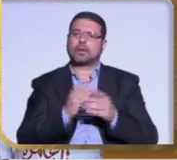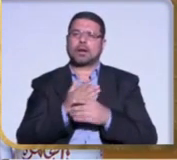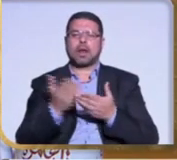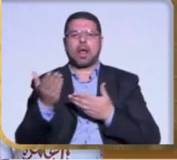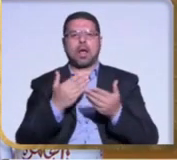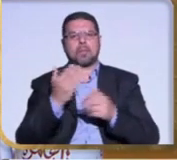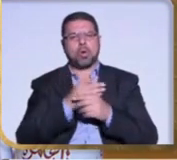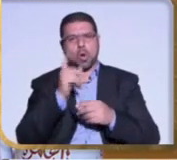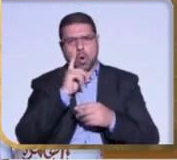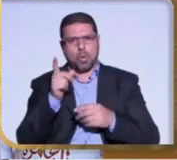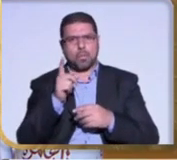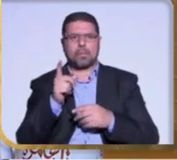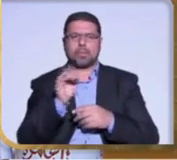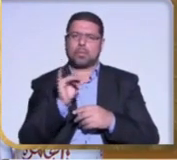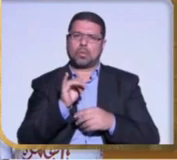مع